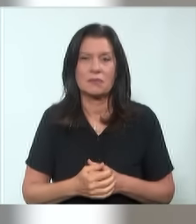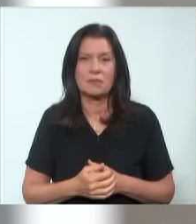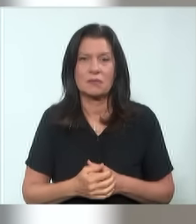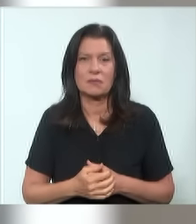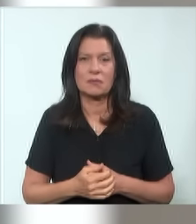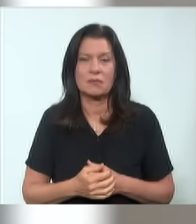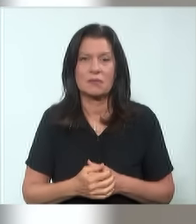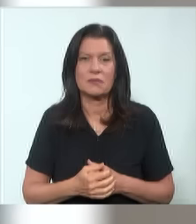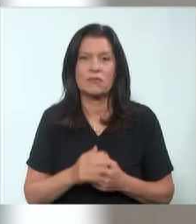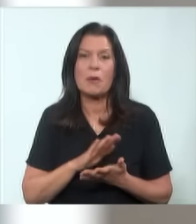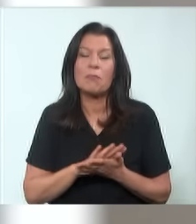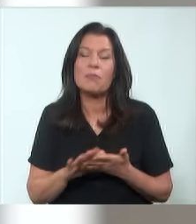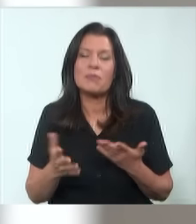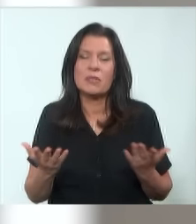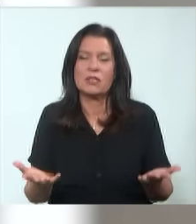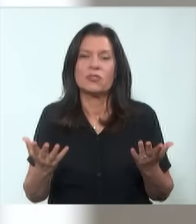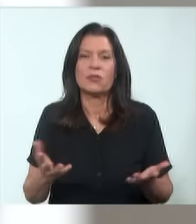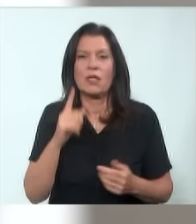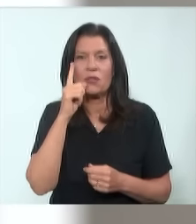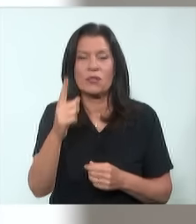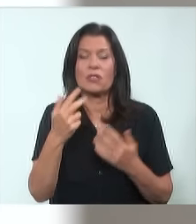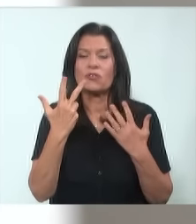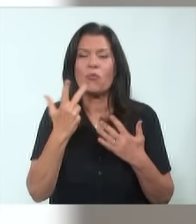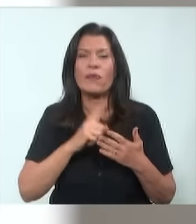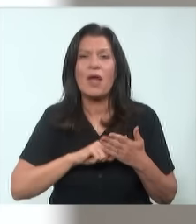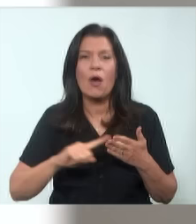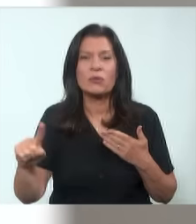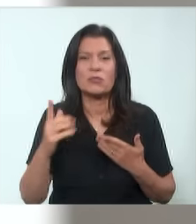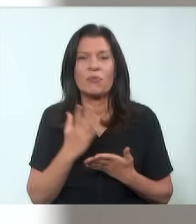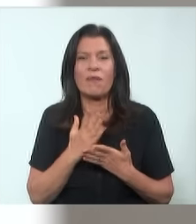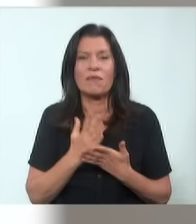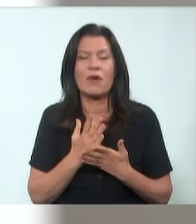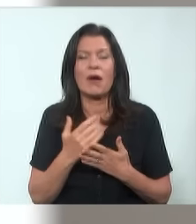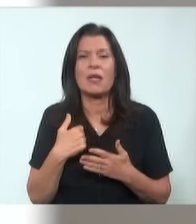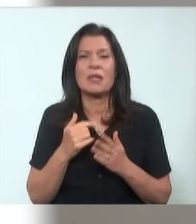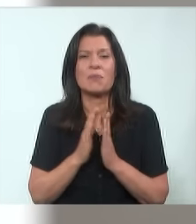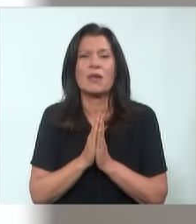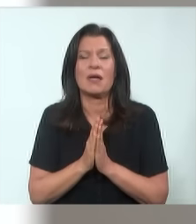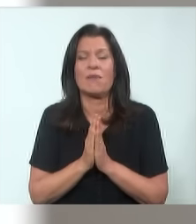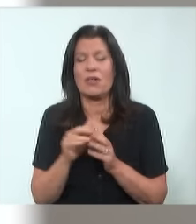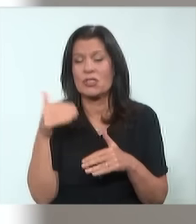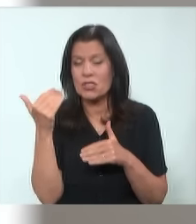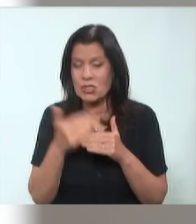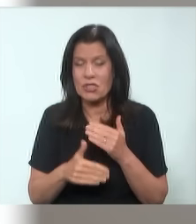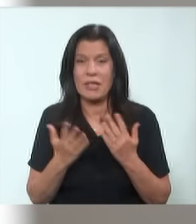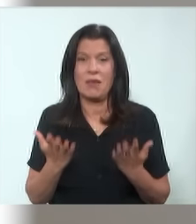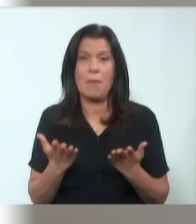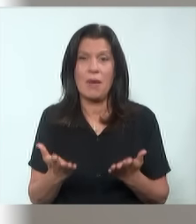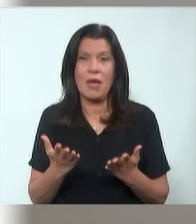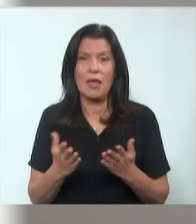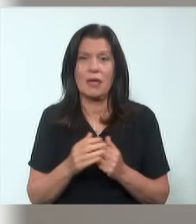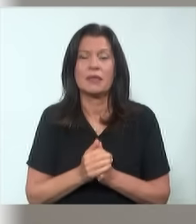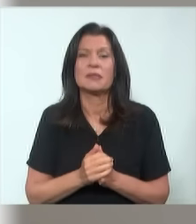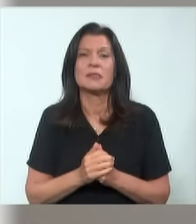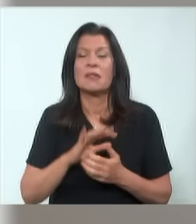ופשוט, את יודעת, כל השמונה חודשים האלה, פשוט מקווה שזה יסתכם בשמונה חודשים, התנקזו לרגע אחד,